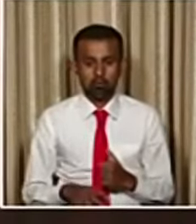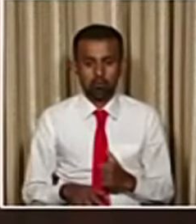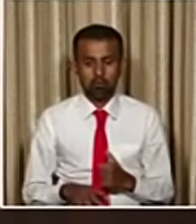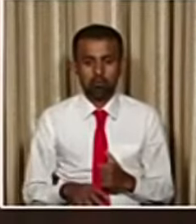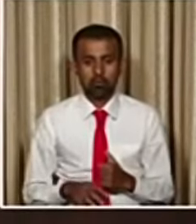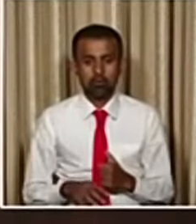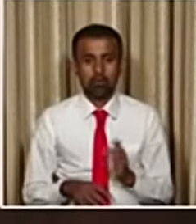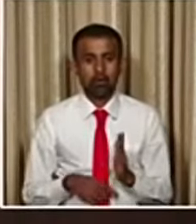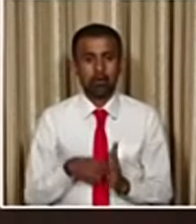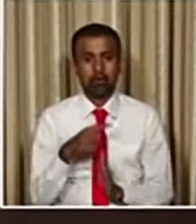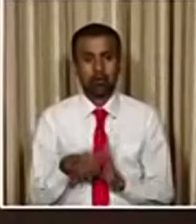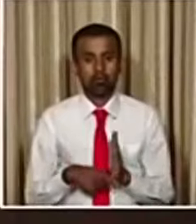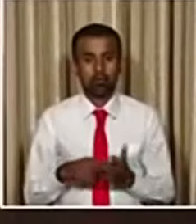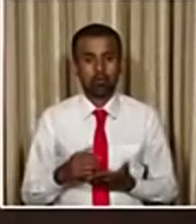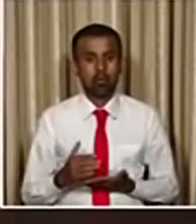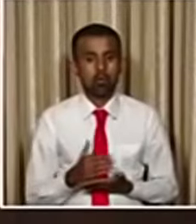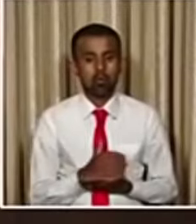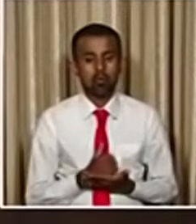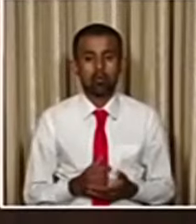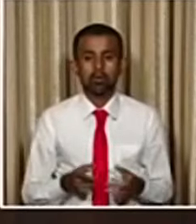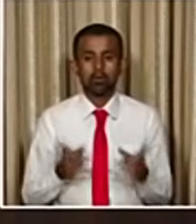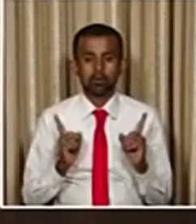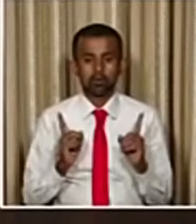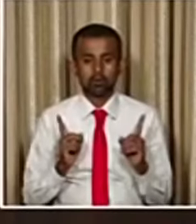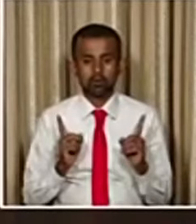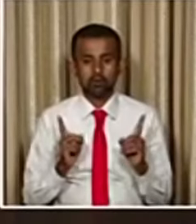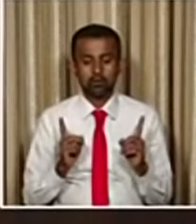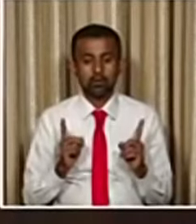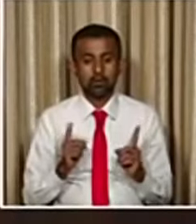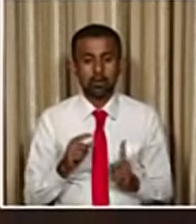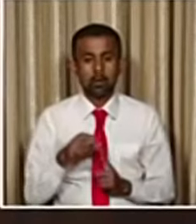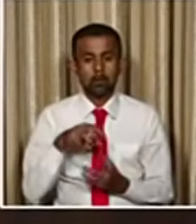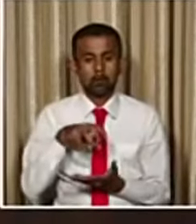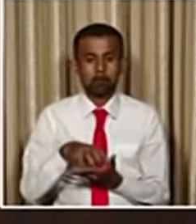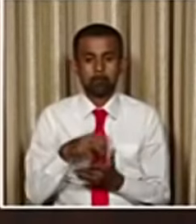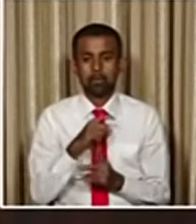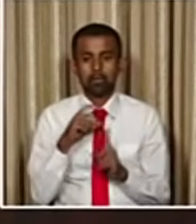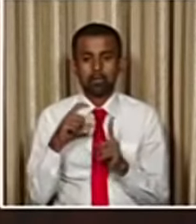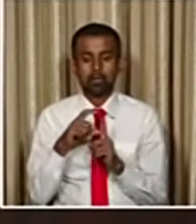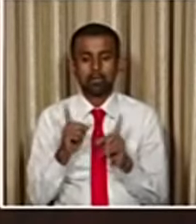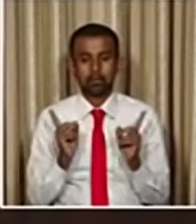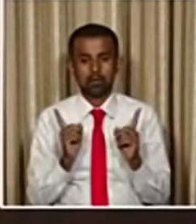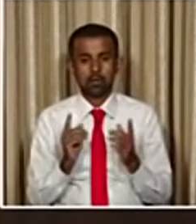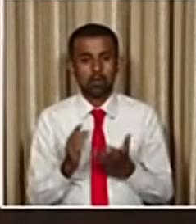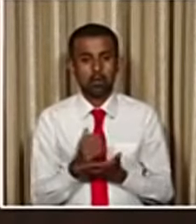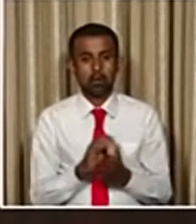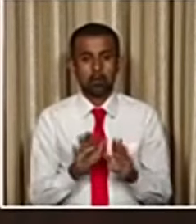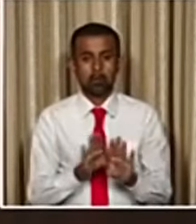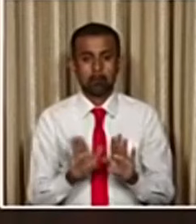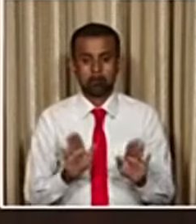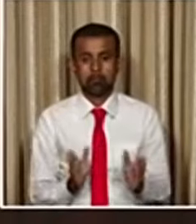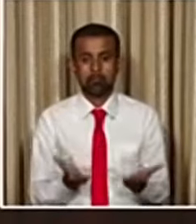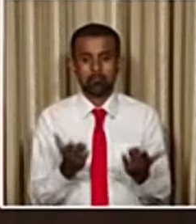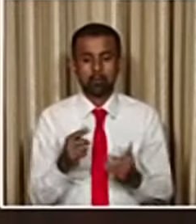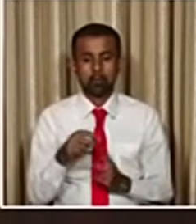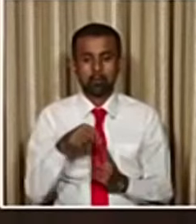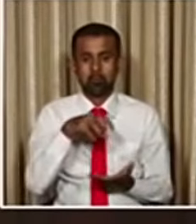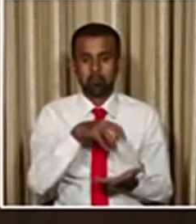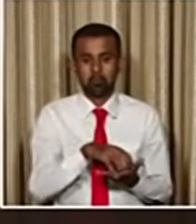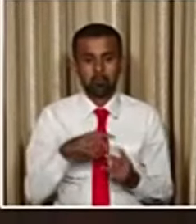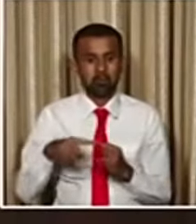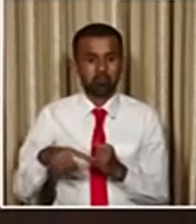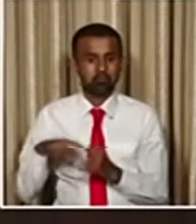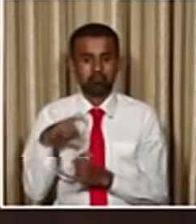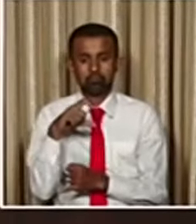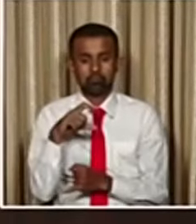ඒක හරහා ලංකාවේ තියෙන සියලුම ක්‍රීඩාංගණ, ඒ කියන්නේ මේ පළාත් සහ දිස්ත්‍රික් ක්‍රීඩාංගණ ටික පාලනය කරන්න. මොකද ප්‍රාදේශ සභාවලට හෝ